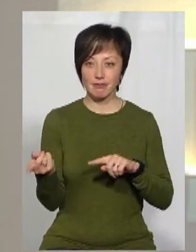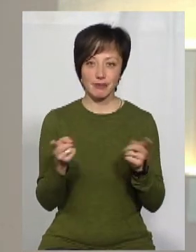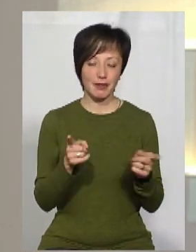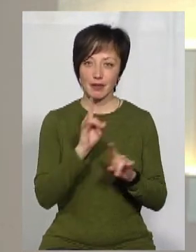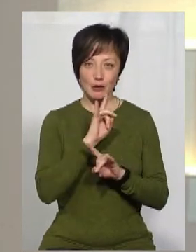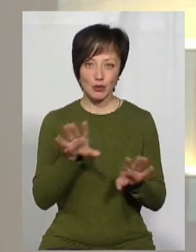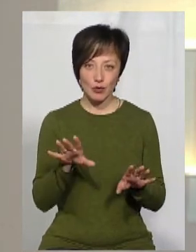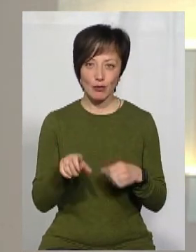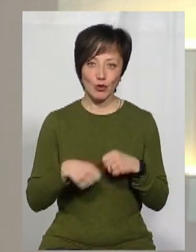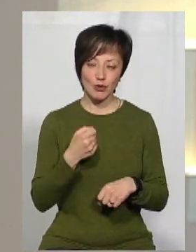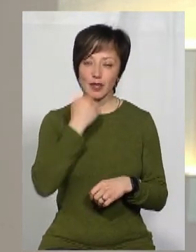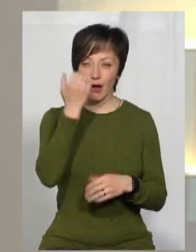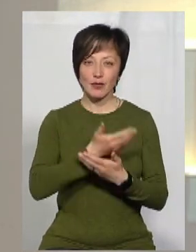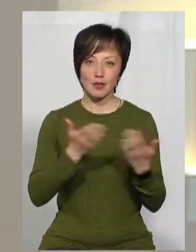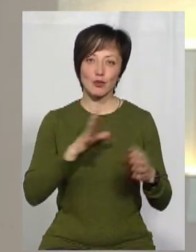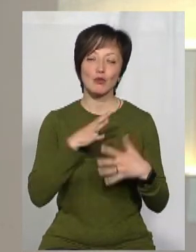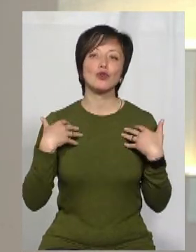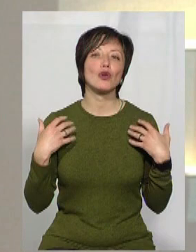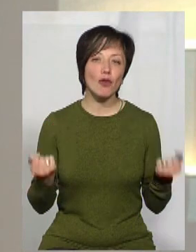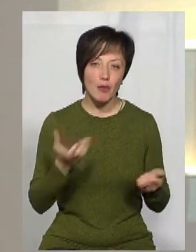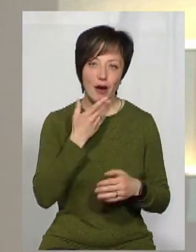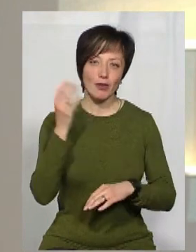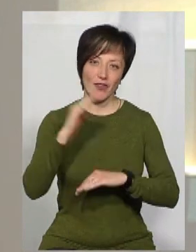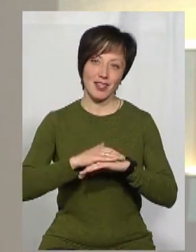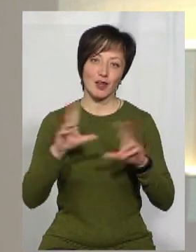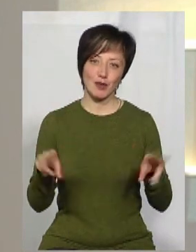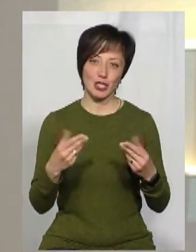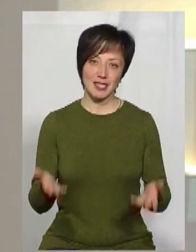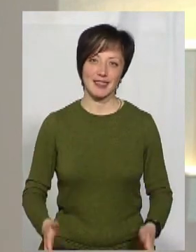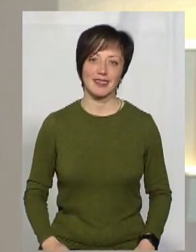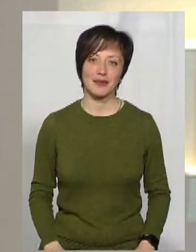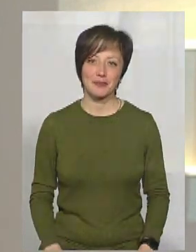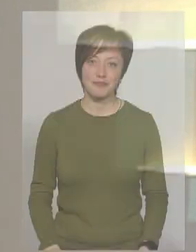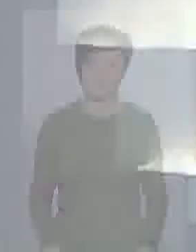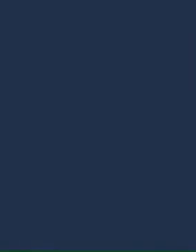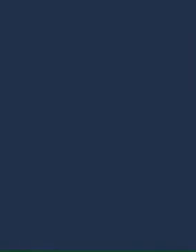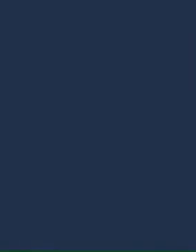її не збираються. Дякуємо всім. Будьмо здоровими. Гарного вечора. Нехай щастить.